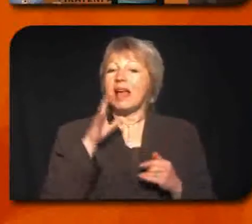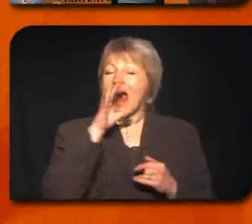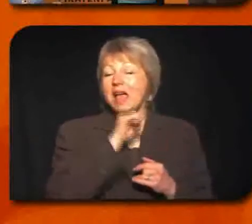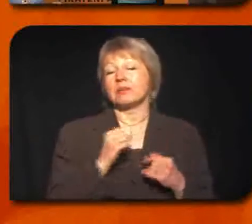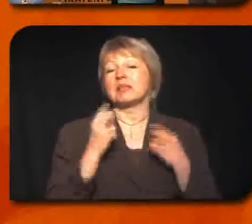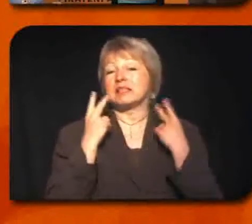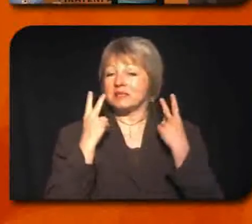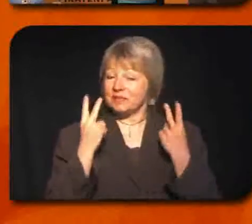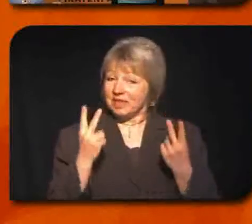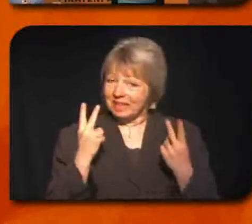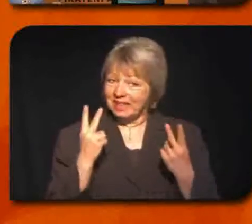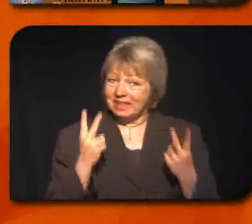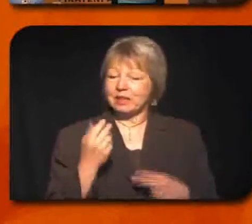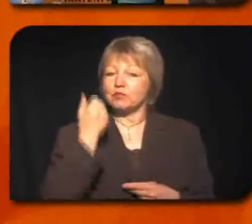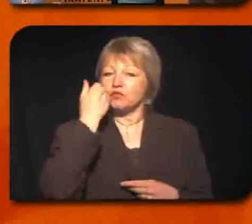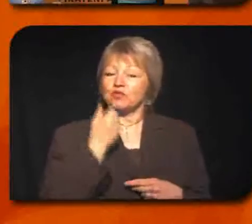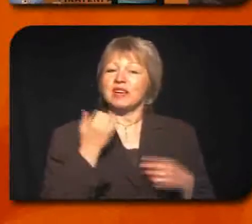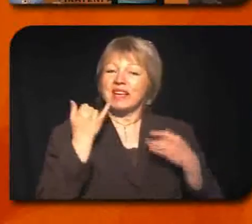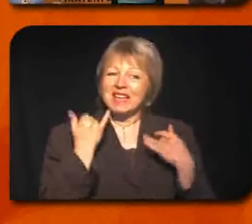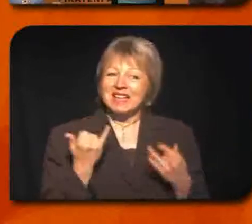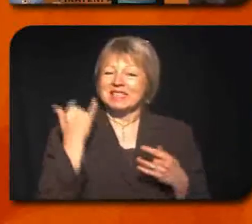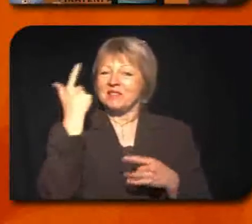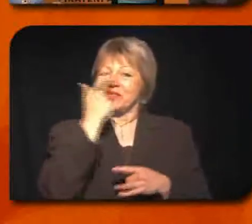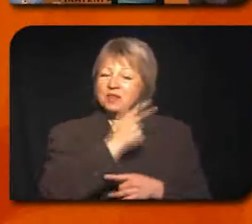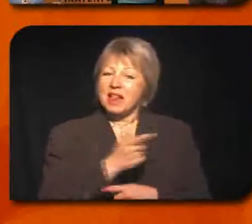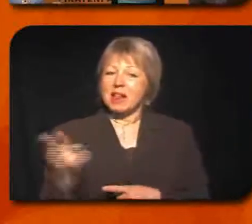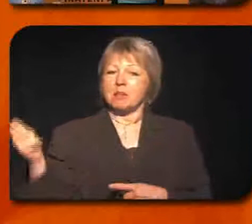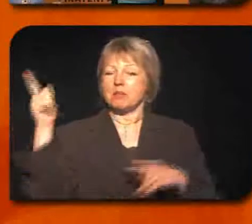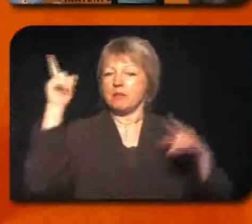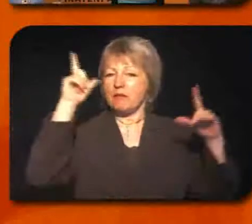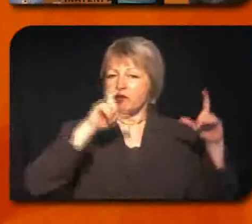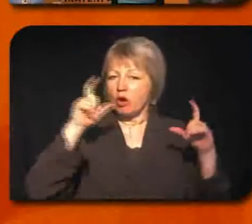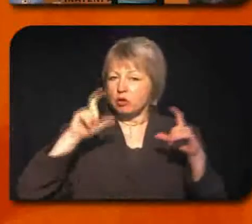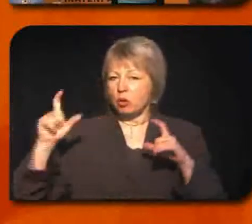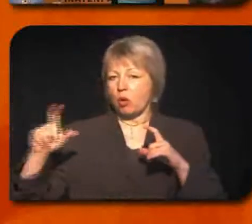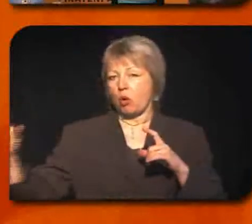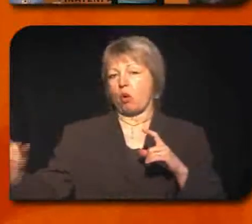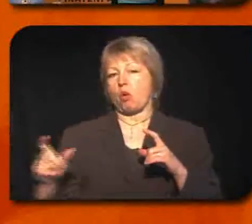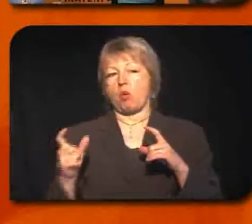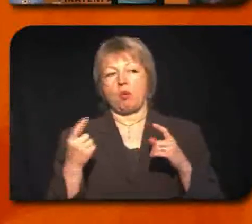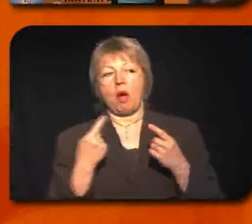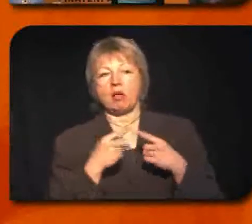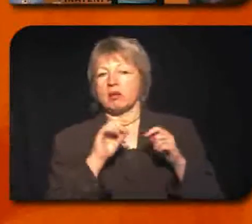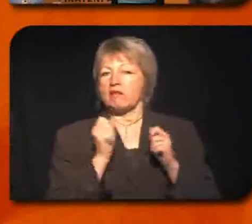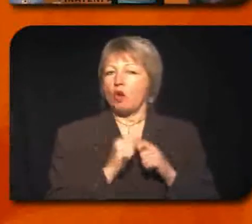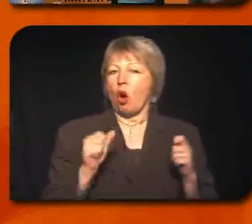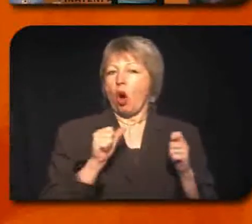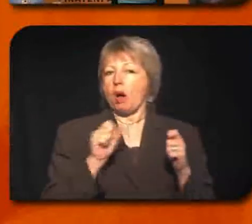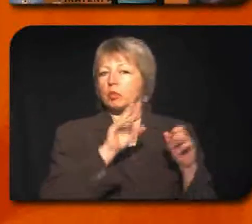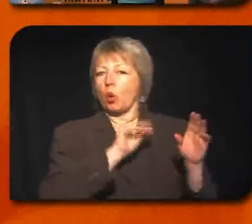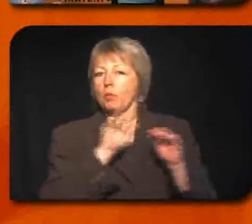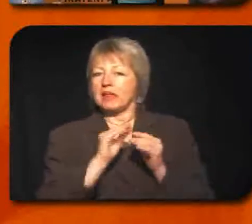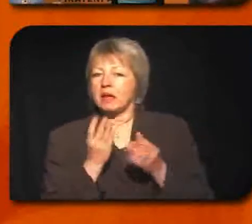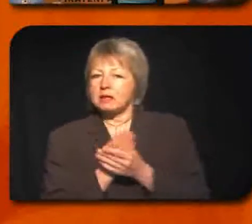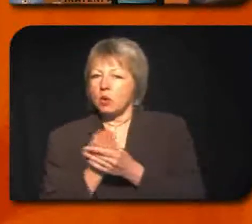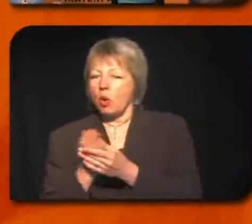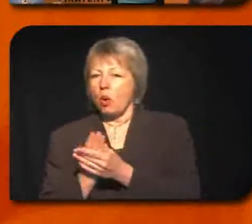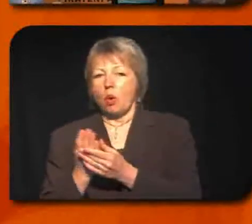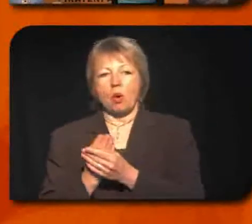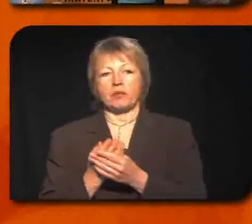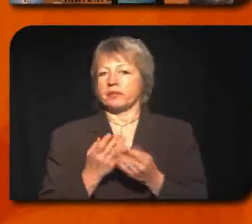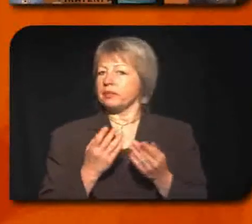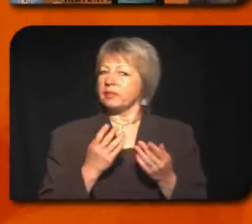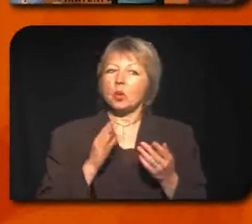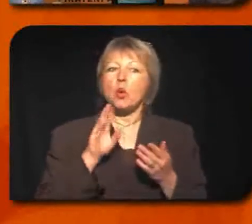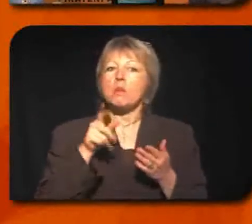bitte filmt fotografiert oder sonst wie dokumentiert nicht die Wahl Handlung spricht das